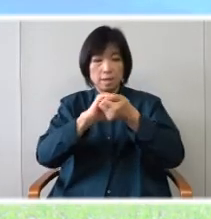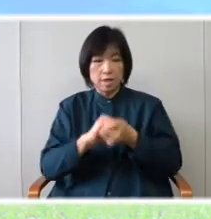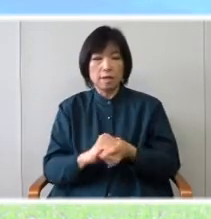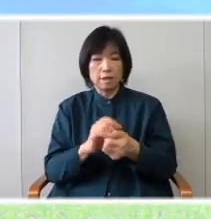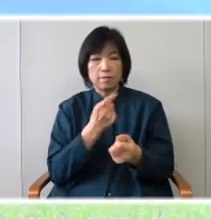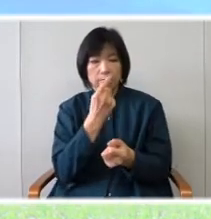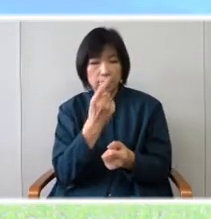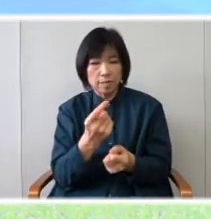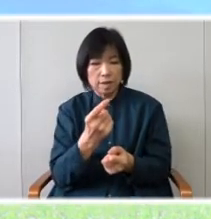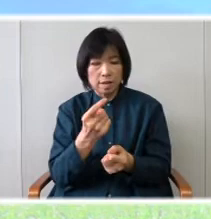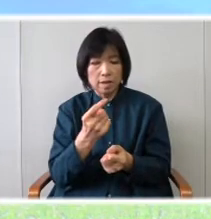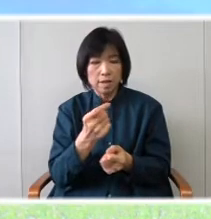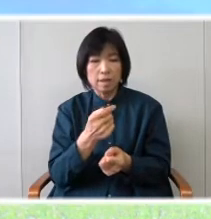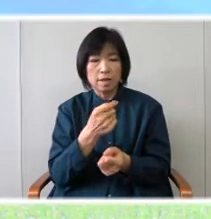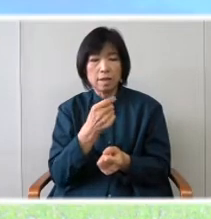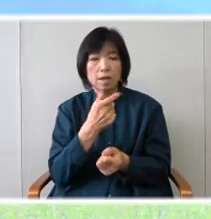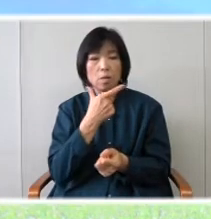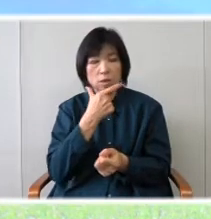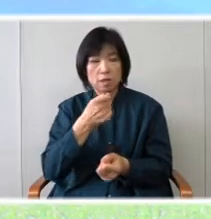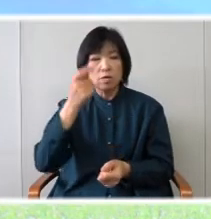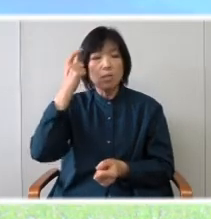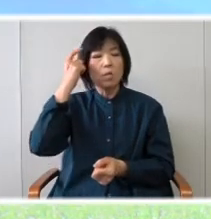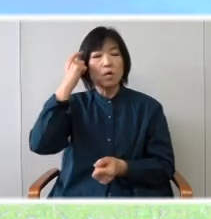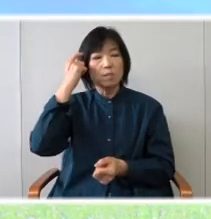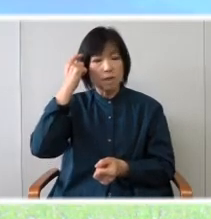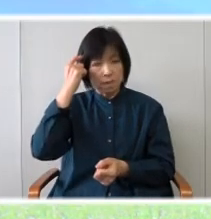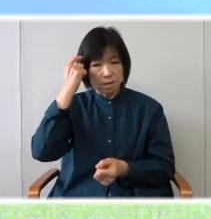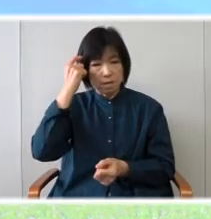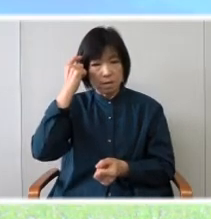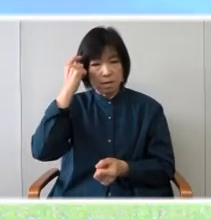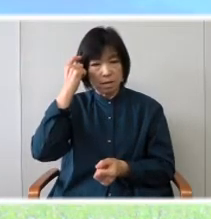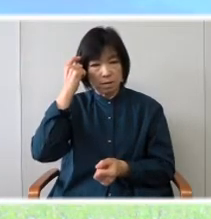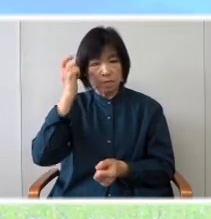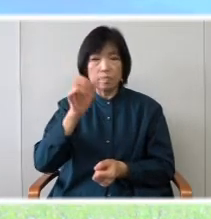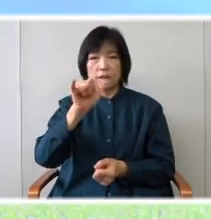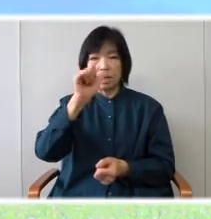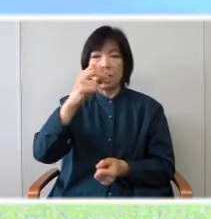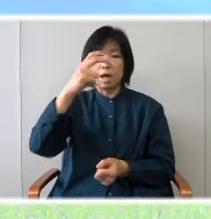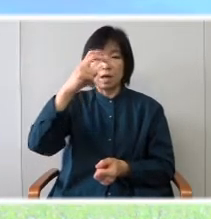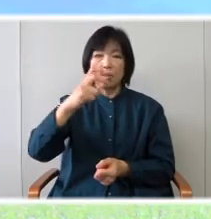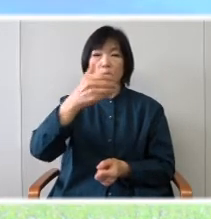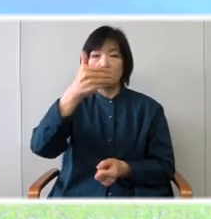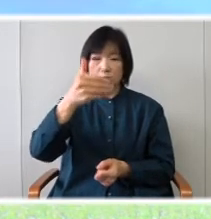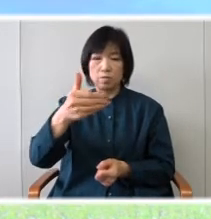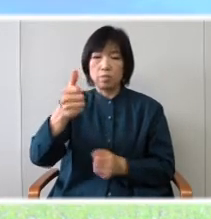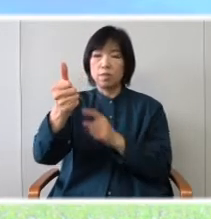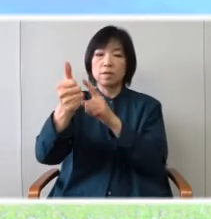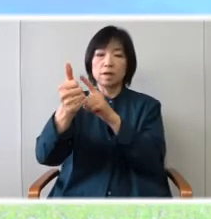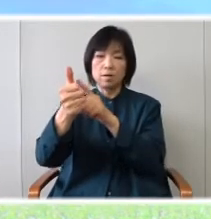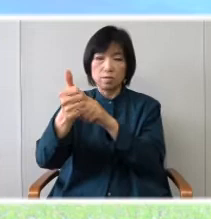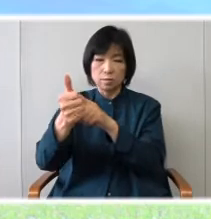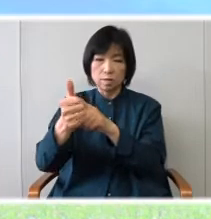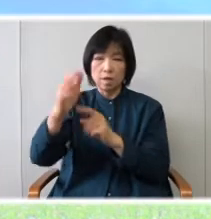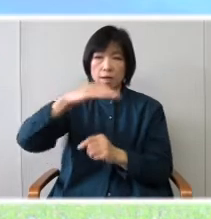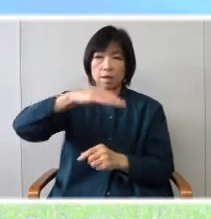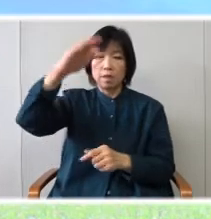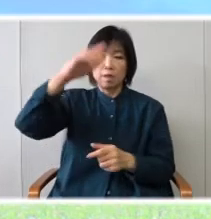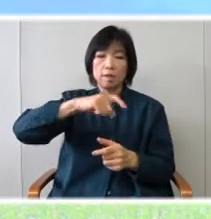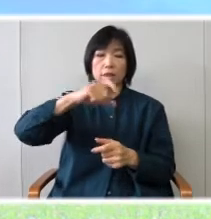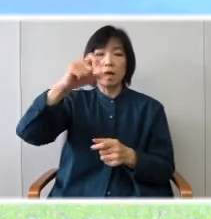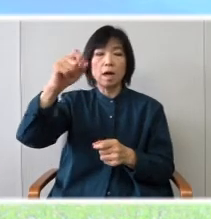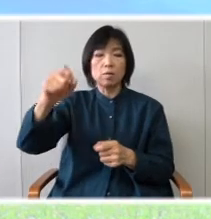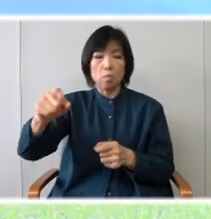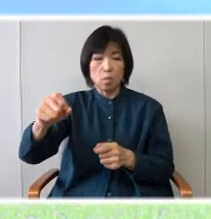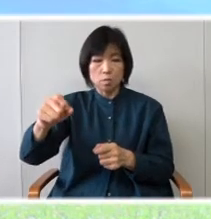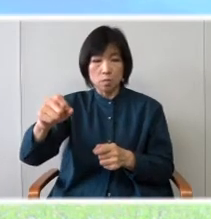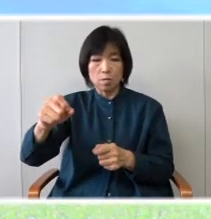。で、ちなみに弥勒はあの高遠町の、宝山寺という東高遠にある、